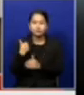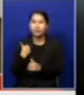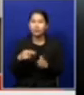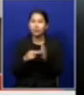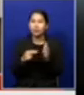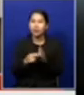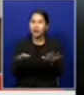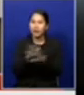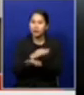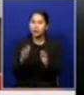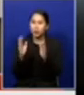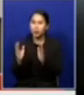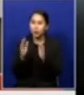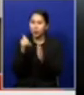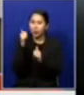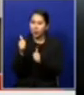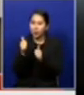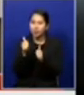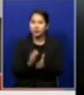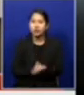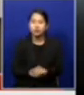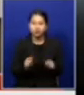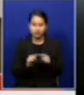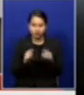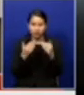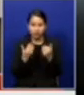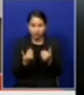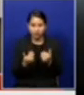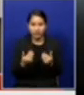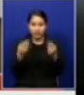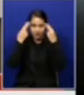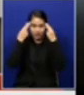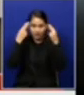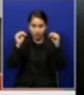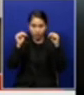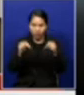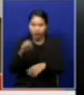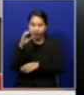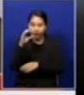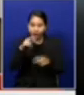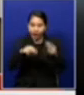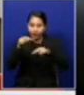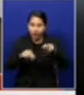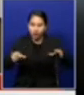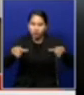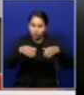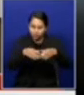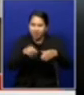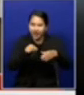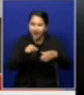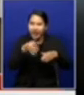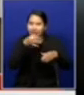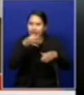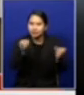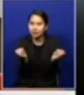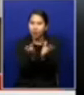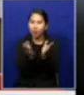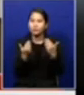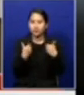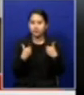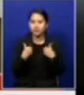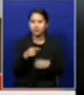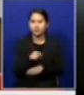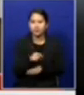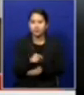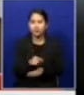ลอดแต่มาเที่ยวนี้ท่านนายกหลังจากให้คนหากลุ่มที่โดนกระทบจากโควิดแล้วก็